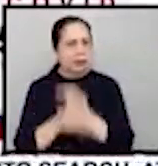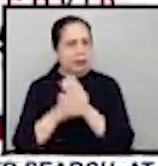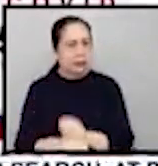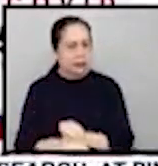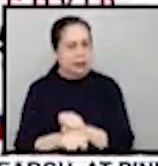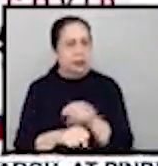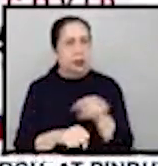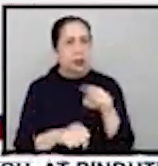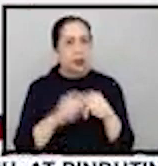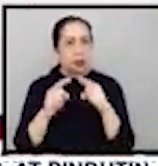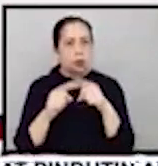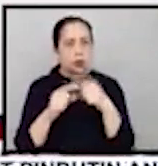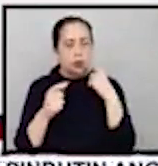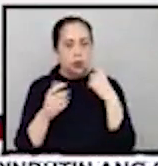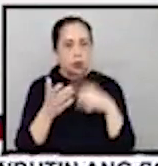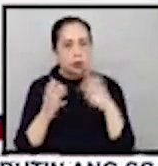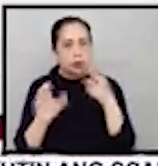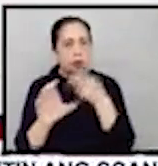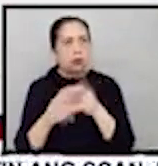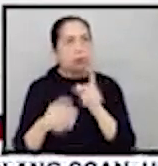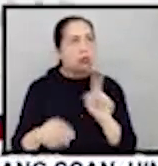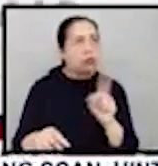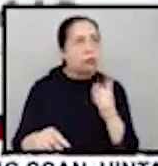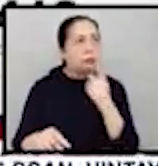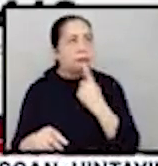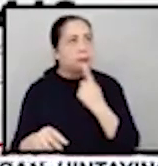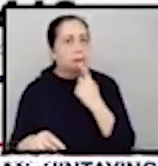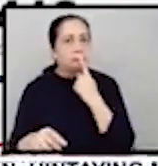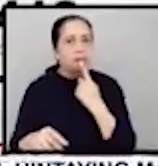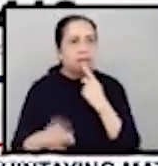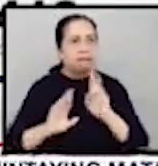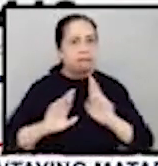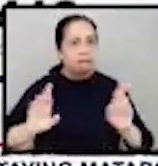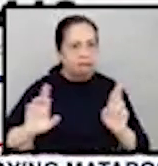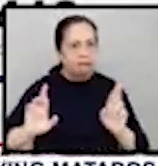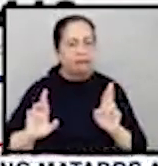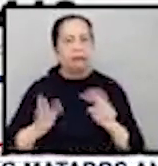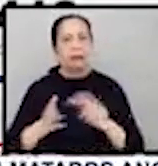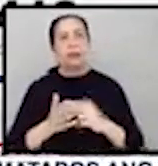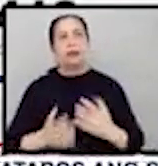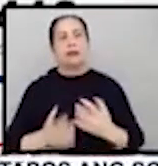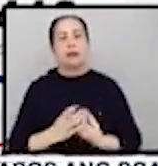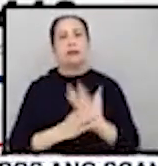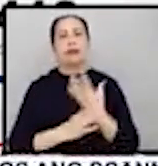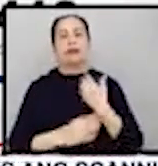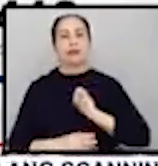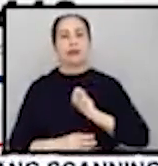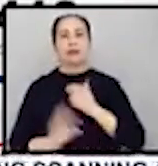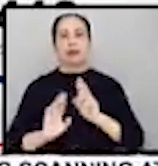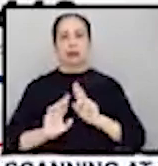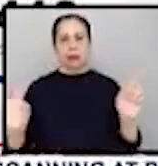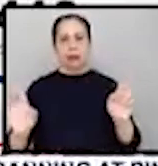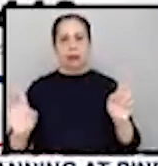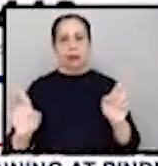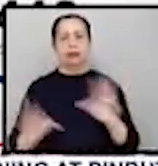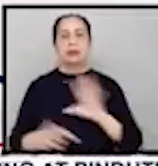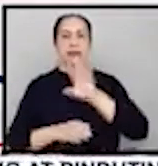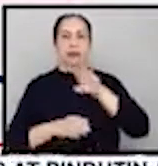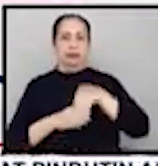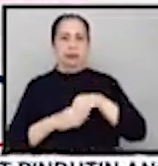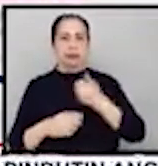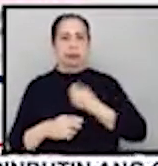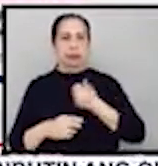So when we regularly participate in earthquake drills, we develop this culture of preparedness until it becomes part of our reflex. So kapag